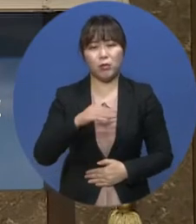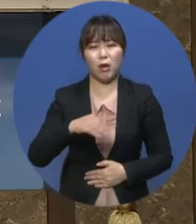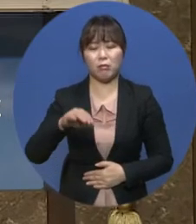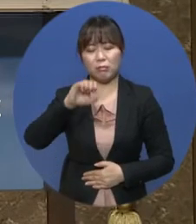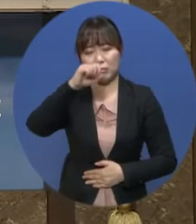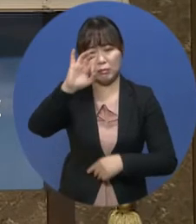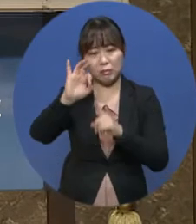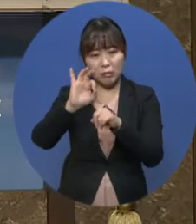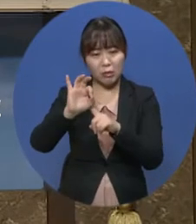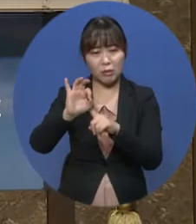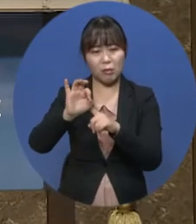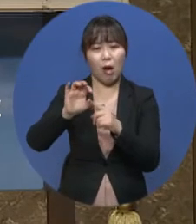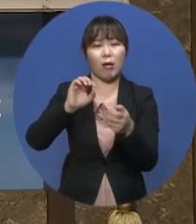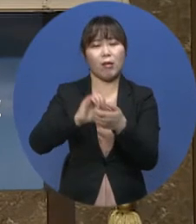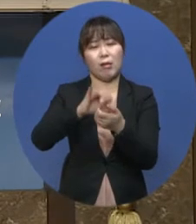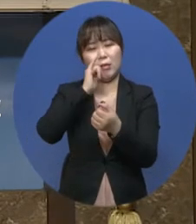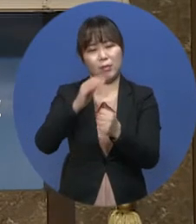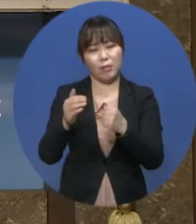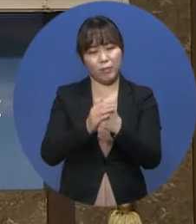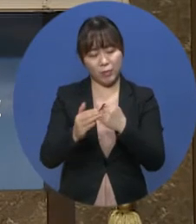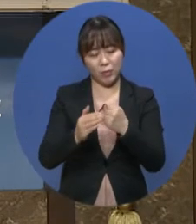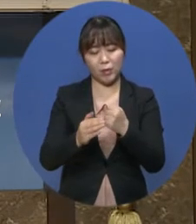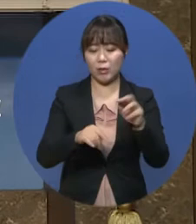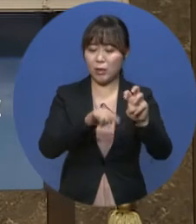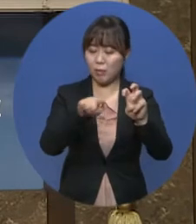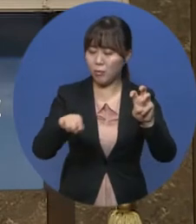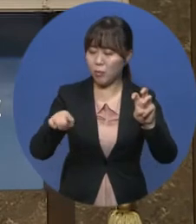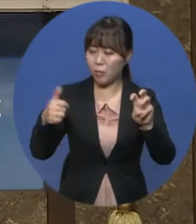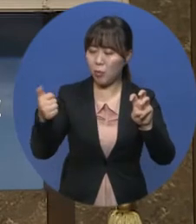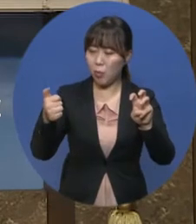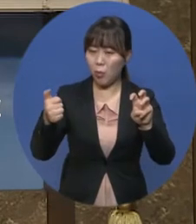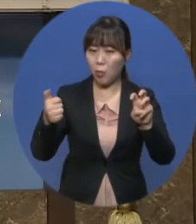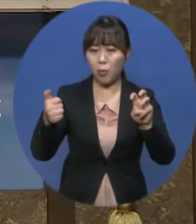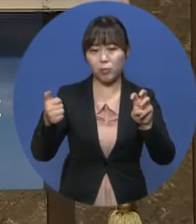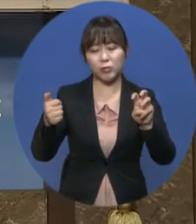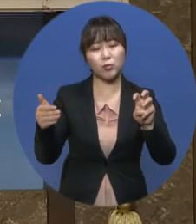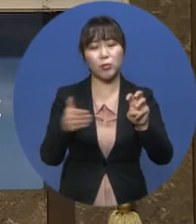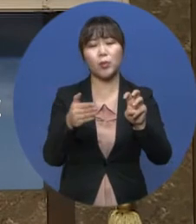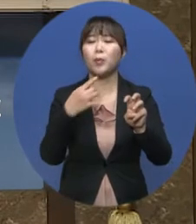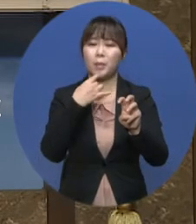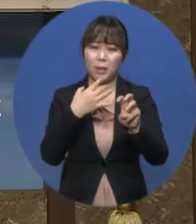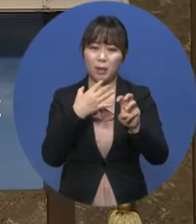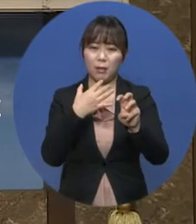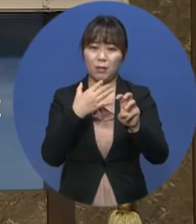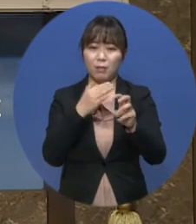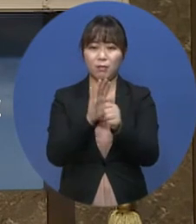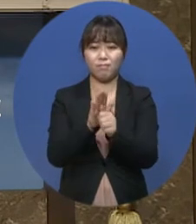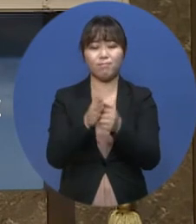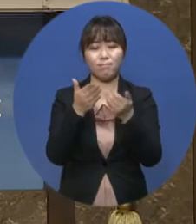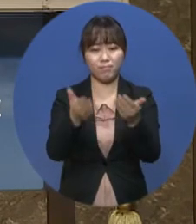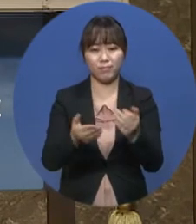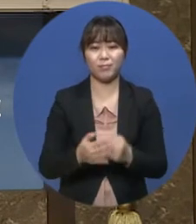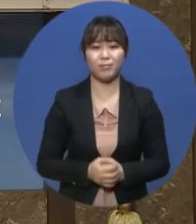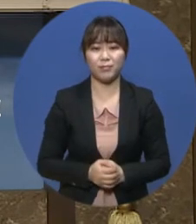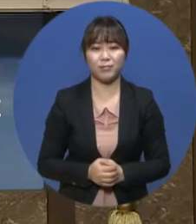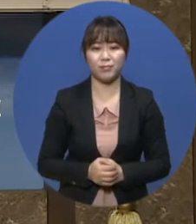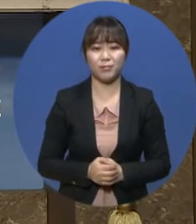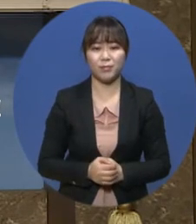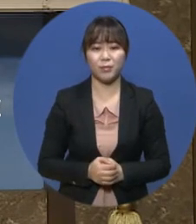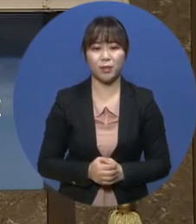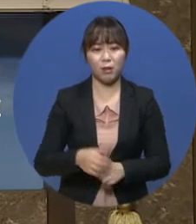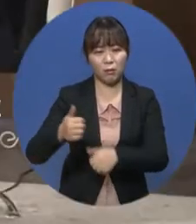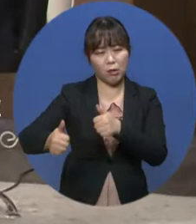최 정적인 한계가 있어서 초 30분 내지 50분 밖에 꼬 못해 드려요 4